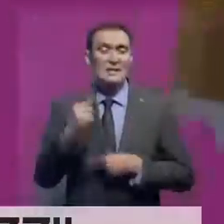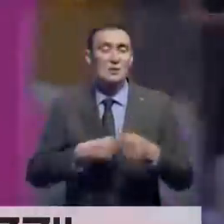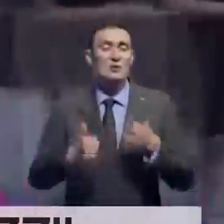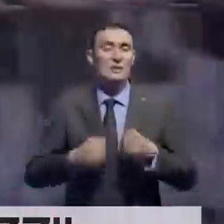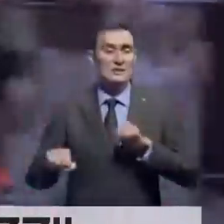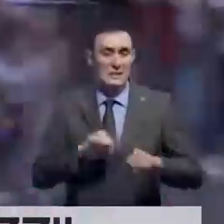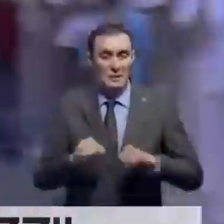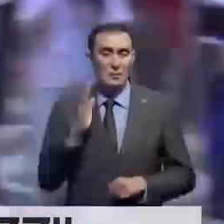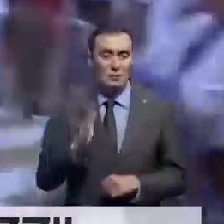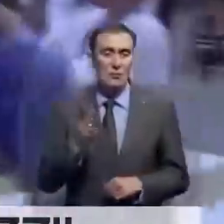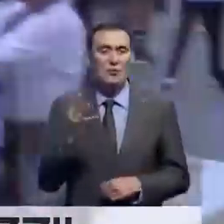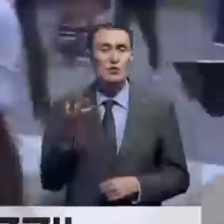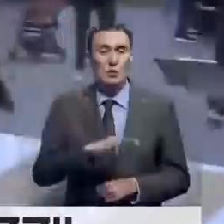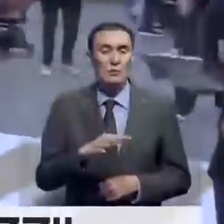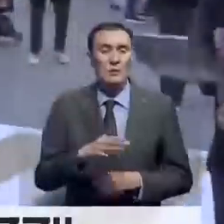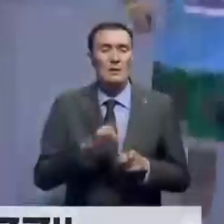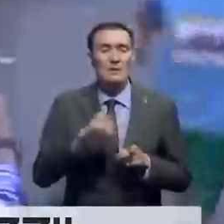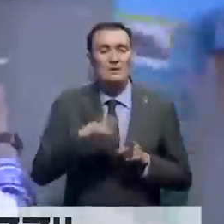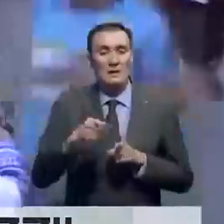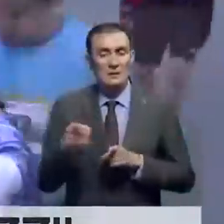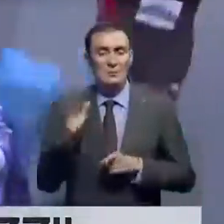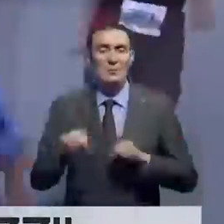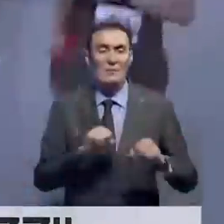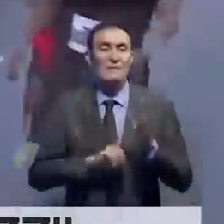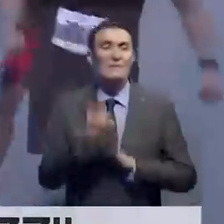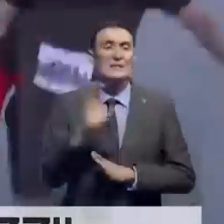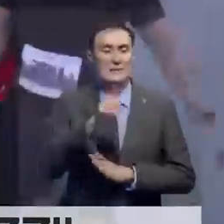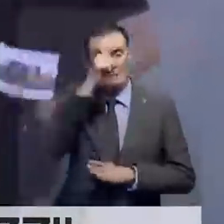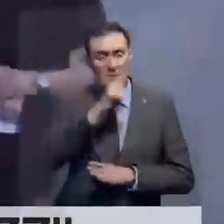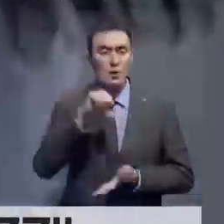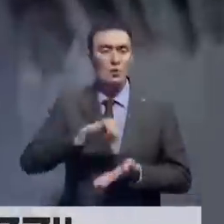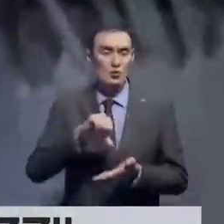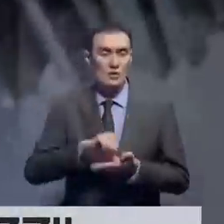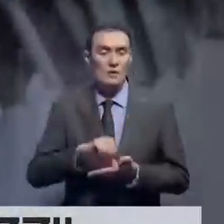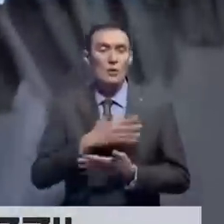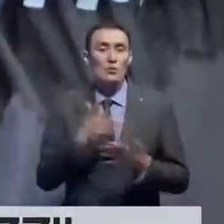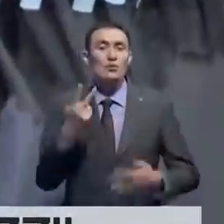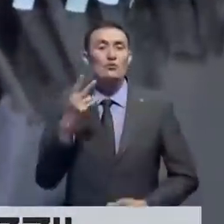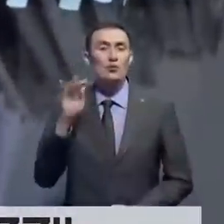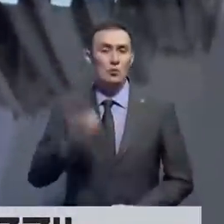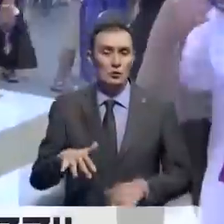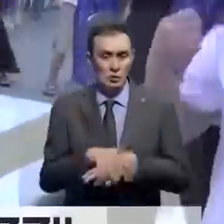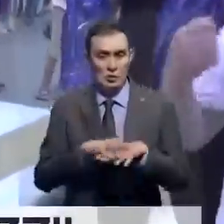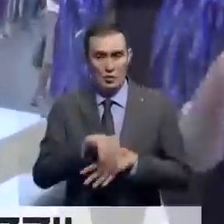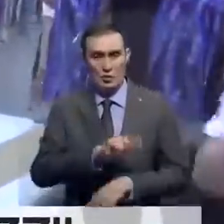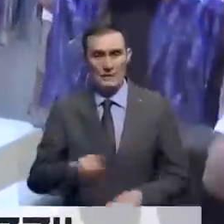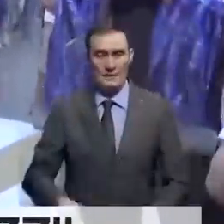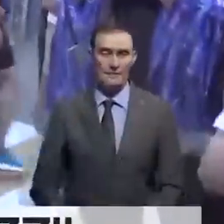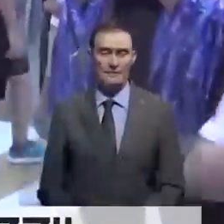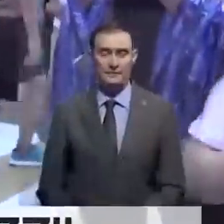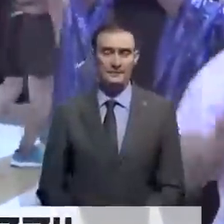организует по четырём дистанциям марафон состоится в сентябре с участием уже более двух тысяч человек